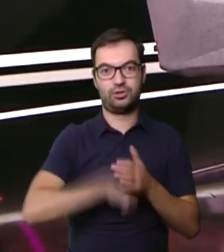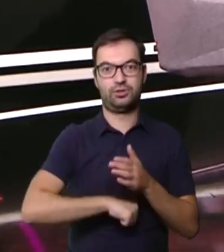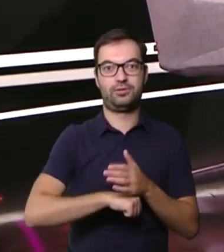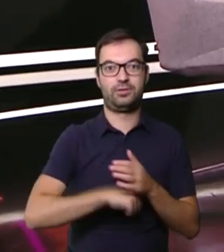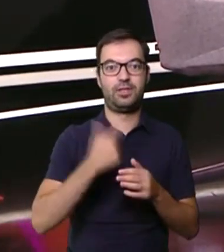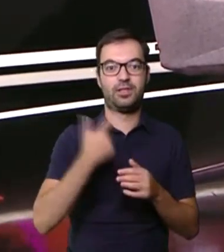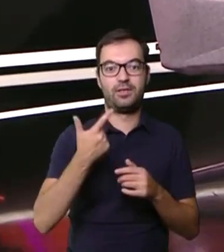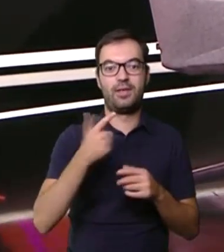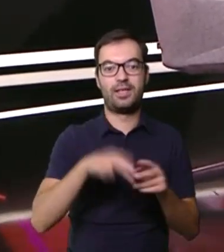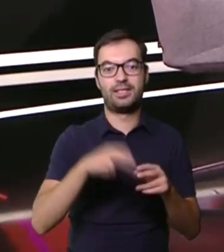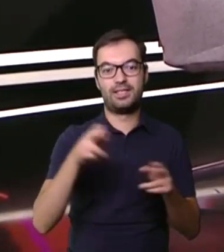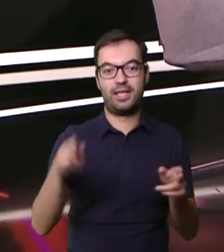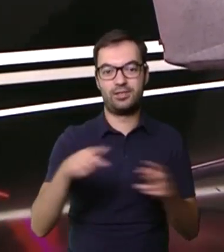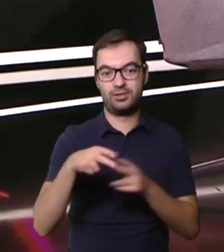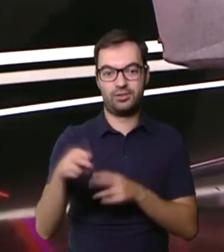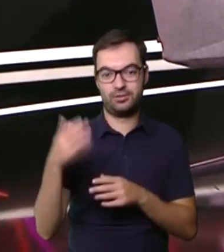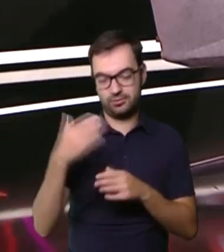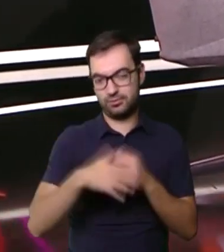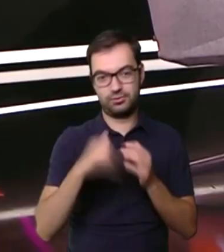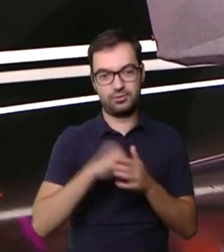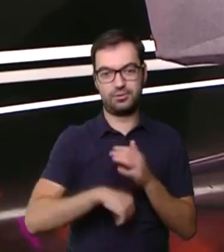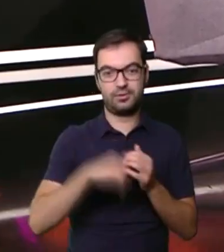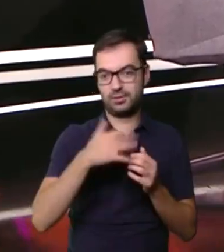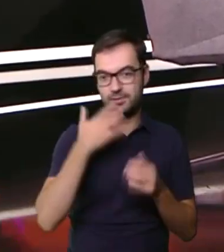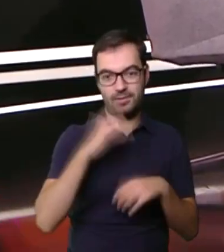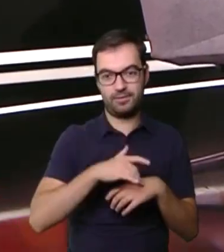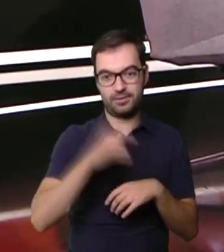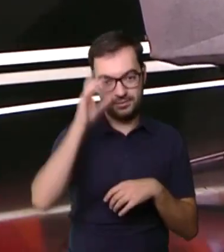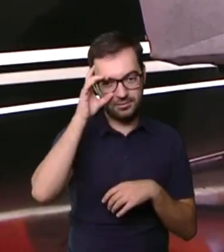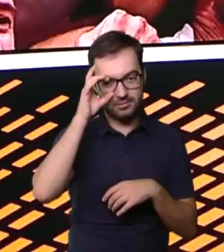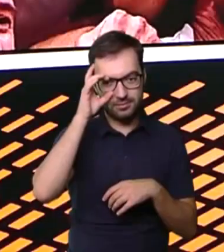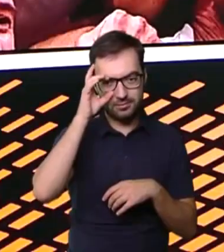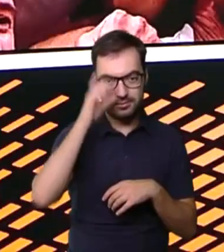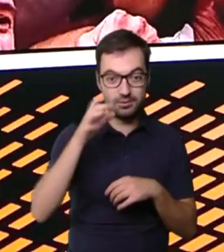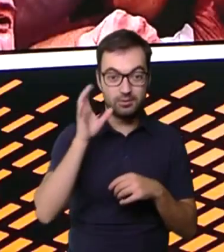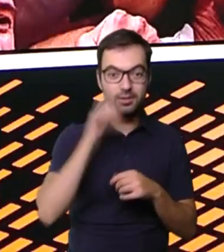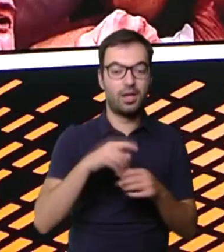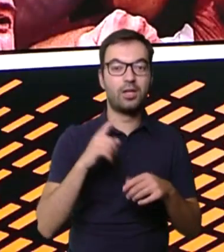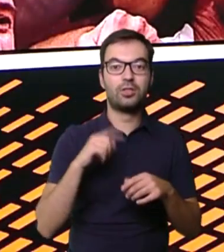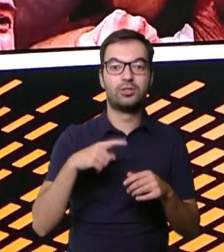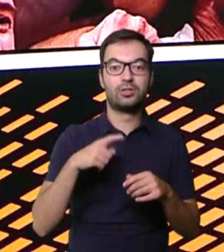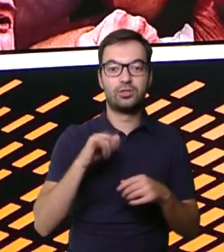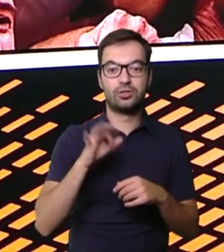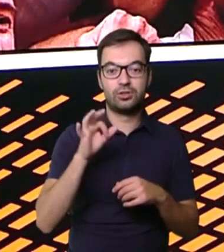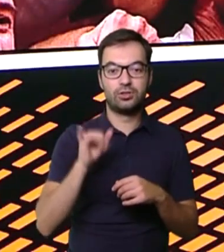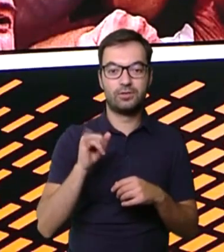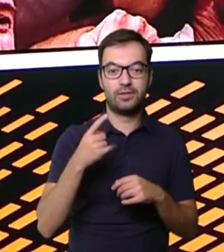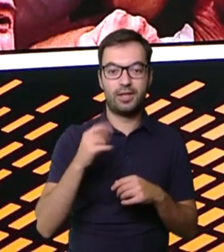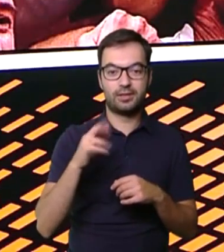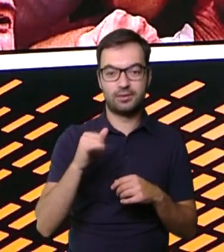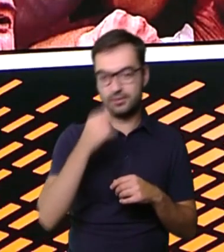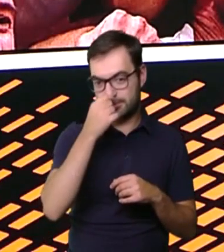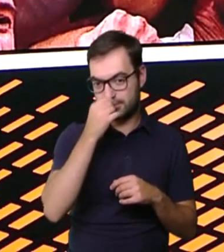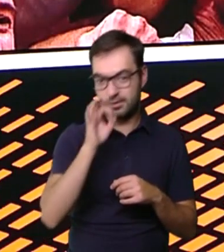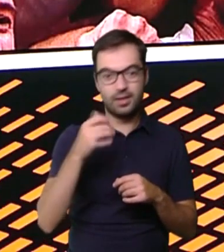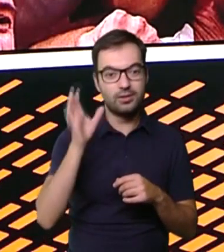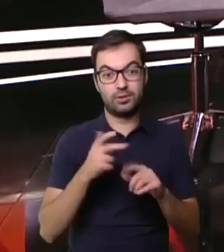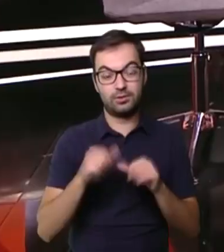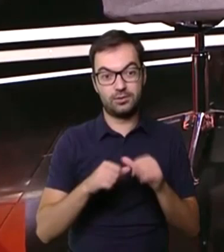po dwóch sezonach, nie wiadomo dlaczego. No i później nie było wyników. Panowie, słuchaliśmy Sebastiana Świderskiego, to teraz posłuchajmy Pawła